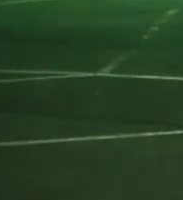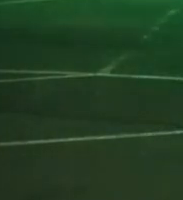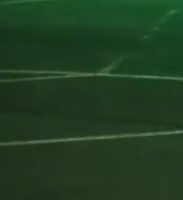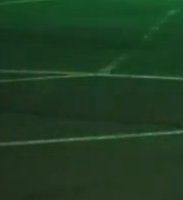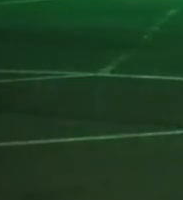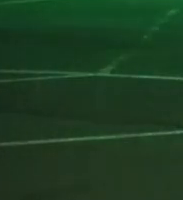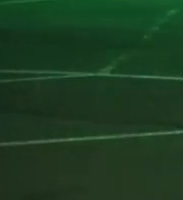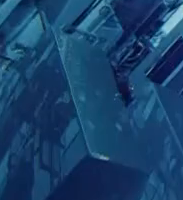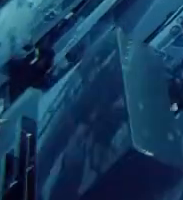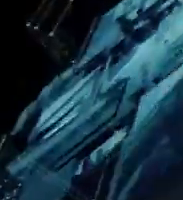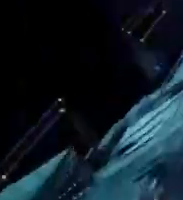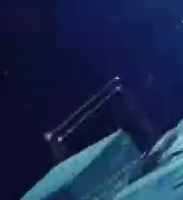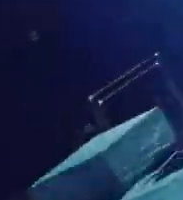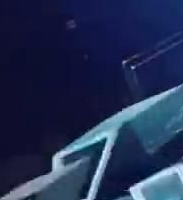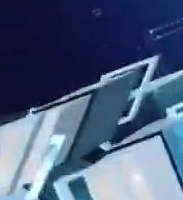Нұр-Сұлтан.